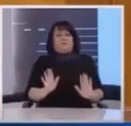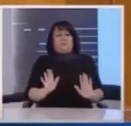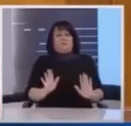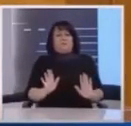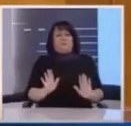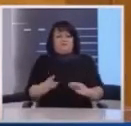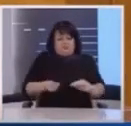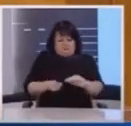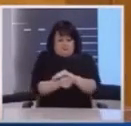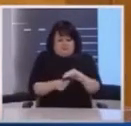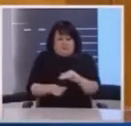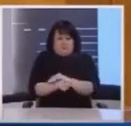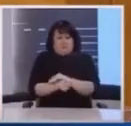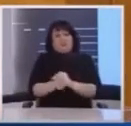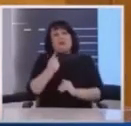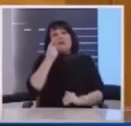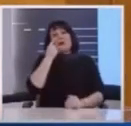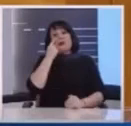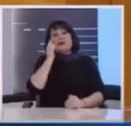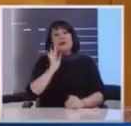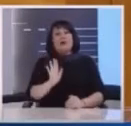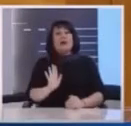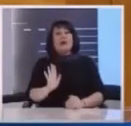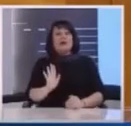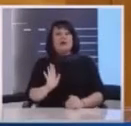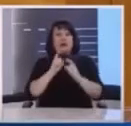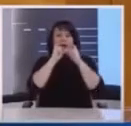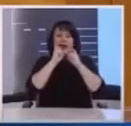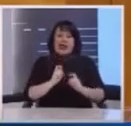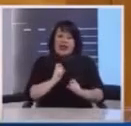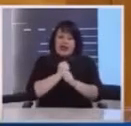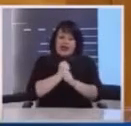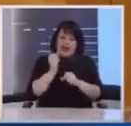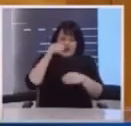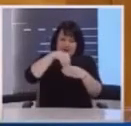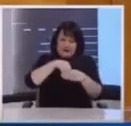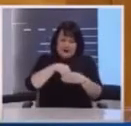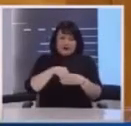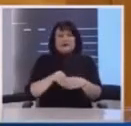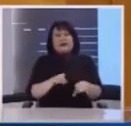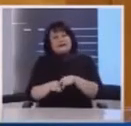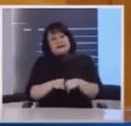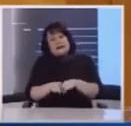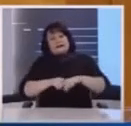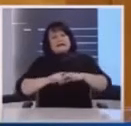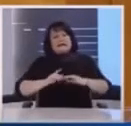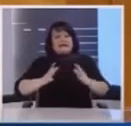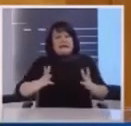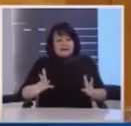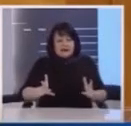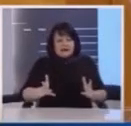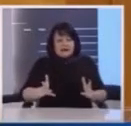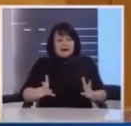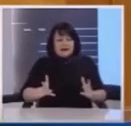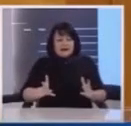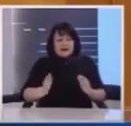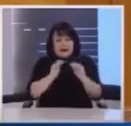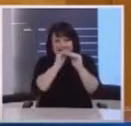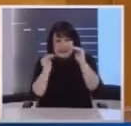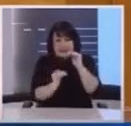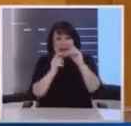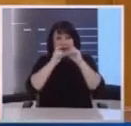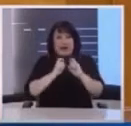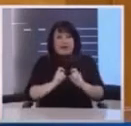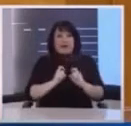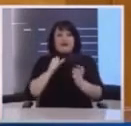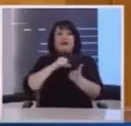Οι δωροδοκίες θα δούμε αν είναι κατά την άσκηση των καθηκόντων ή σε σχέση με τα καθήκοντα. Αν είναι κατά τα καθήκοντα,